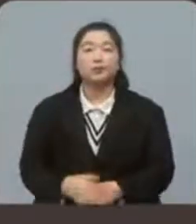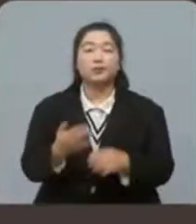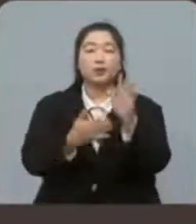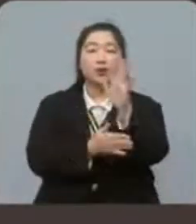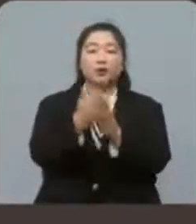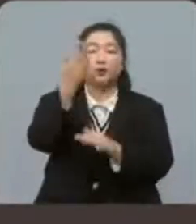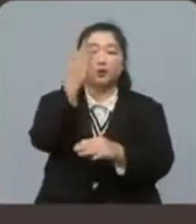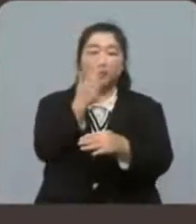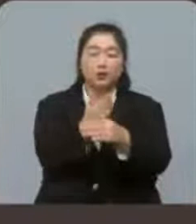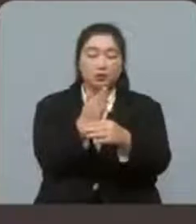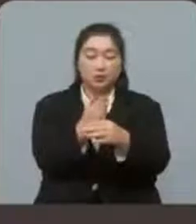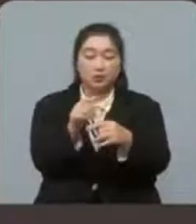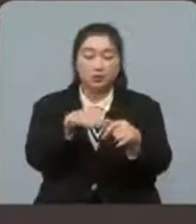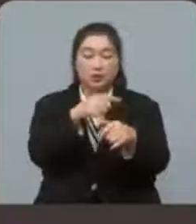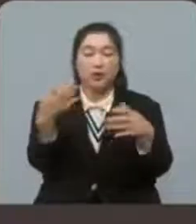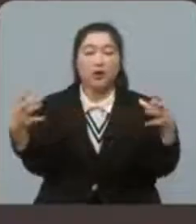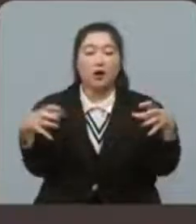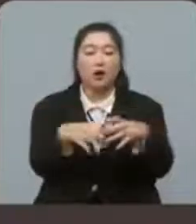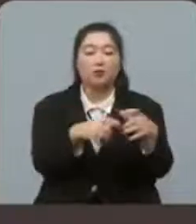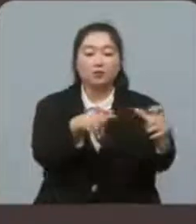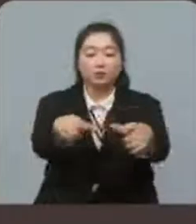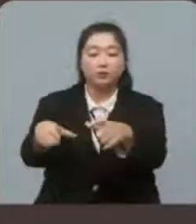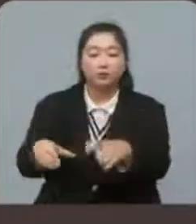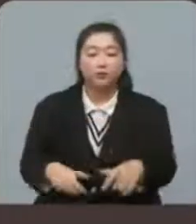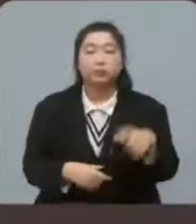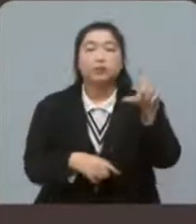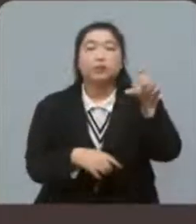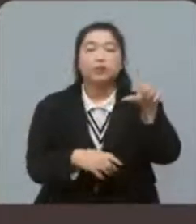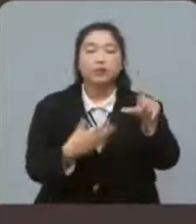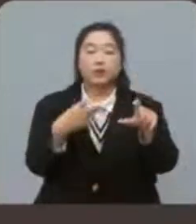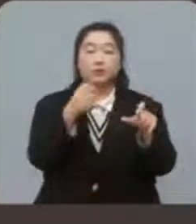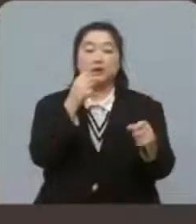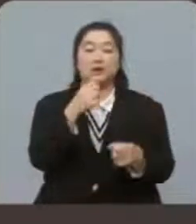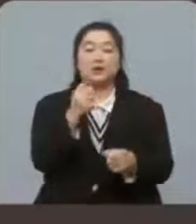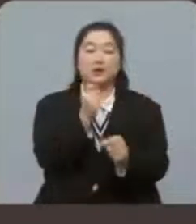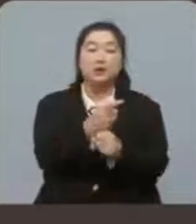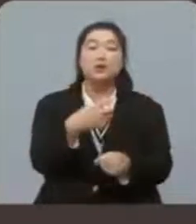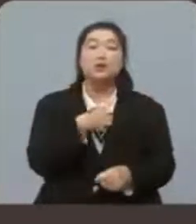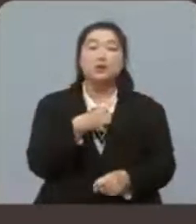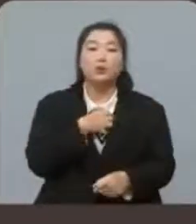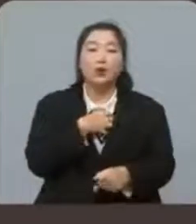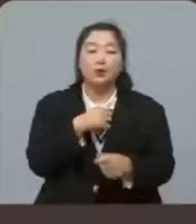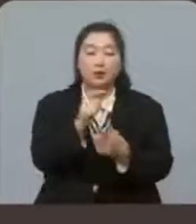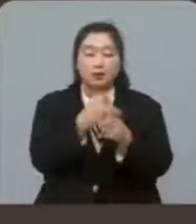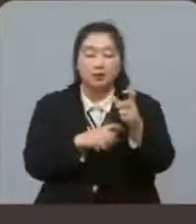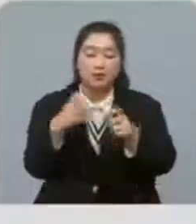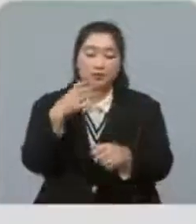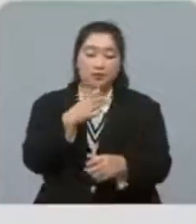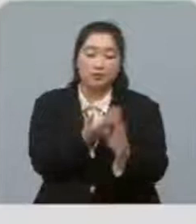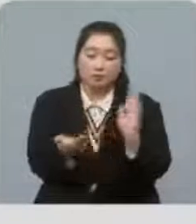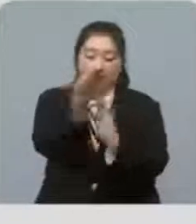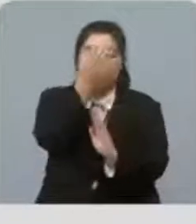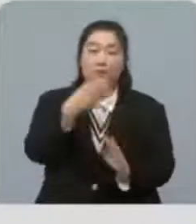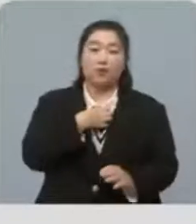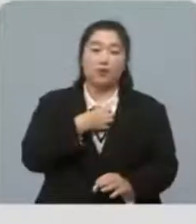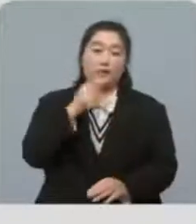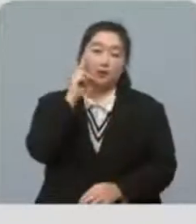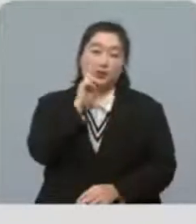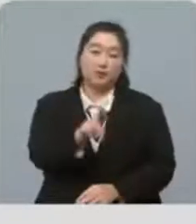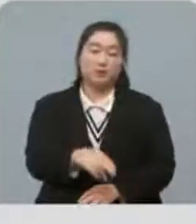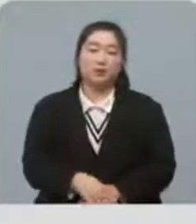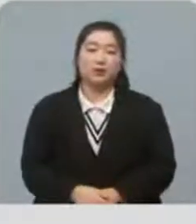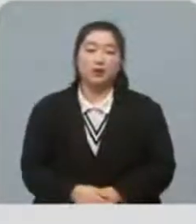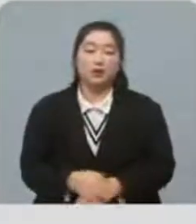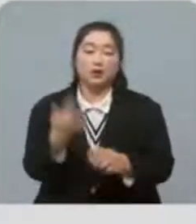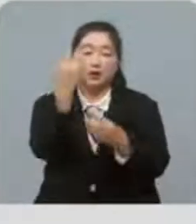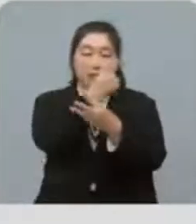중심가를 포함해 15개 읍면동이 이미 위험 단계이거나 고위험 단계에 놓였습니다이는 청주의 경우